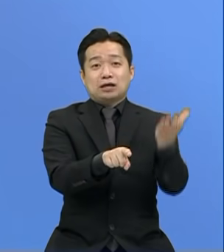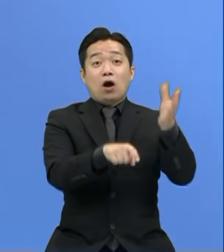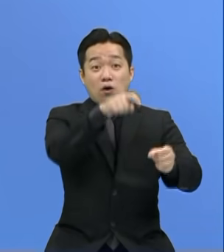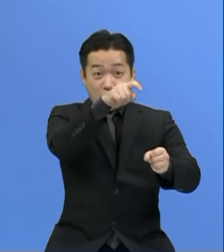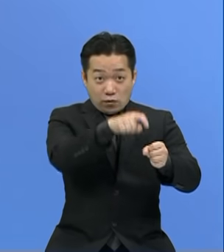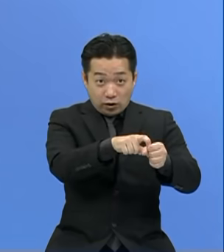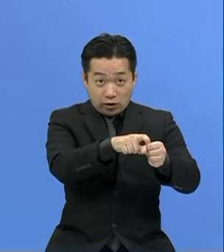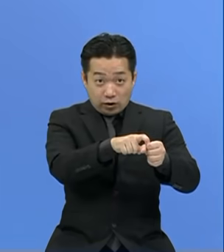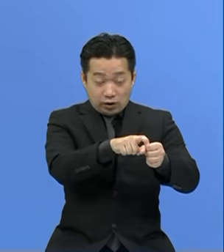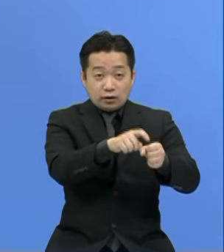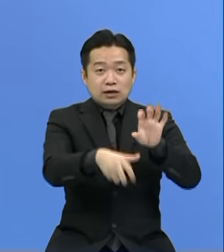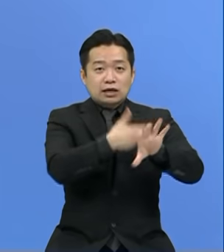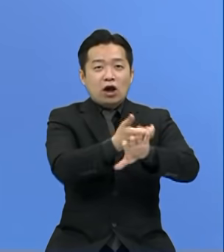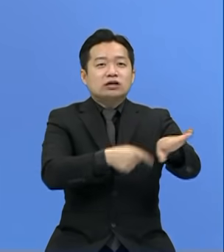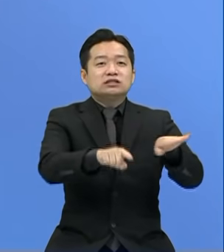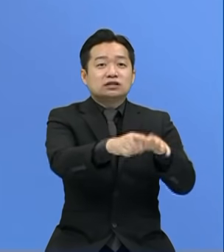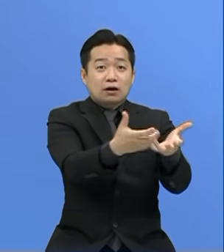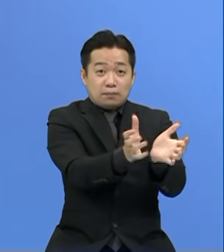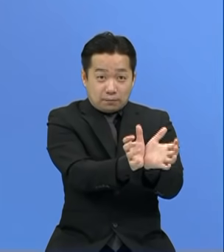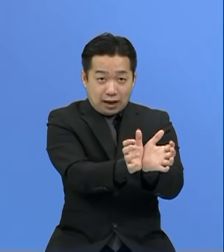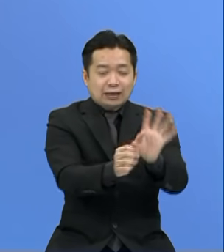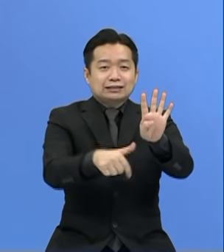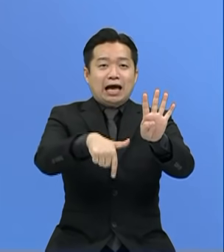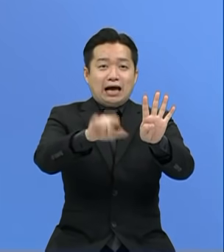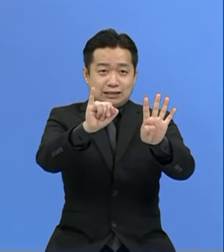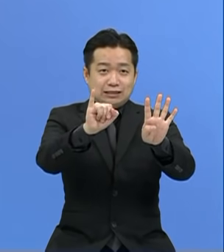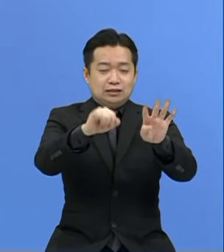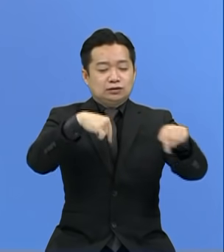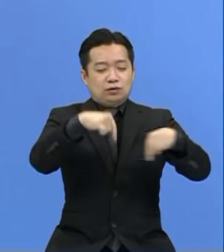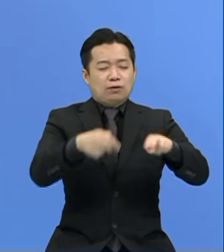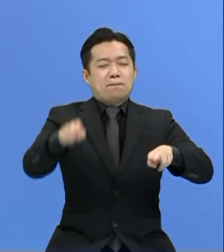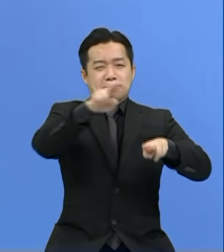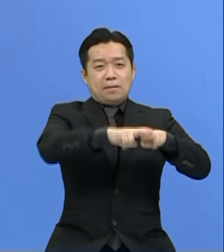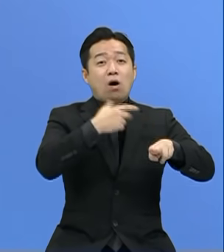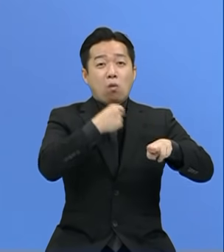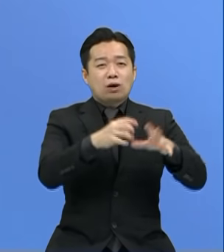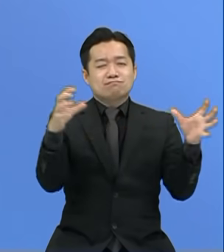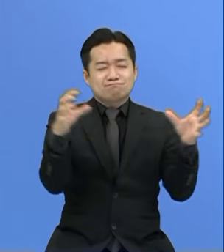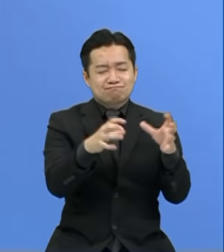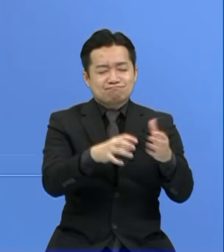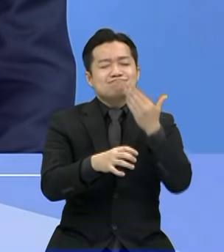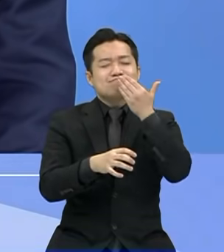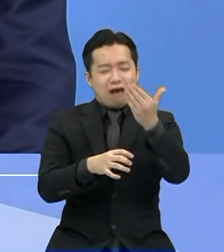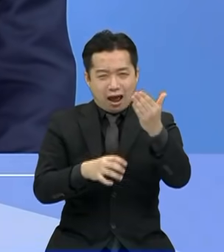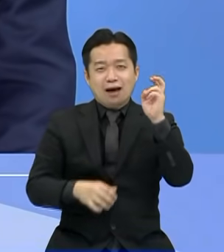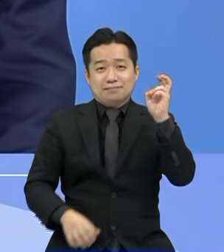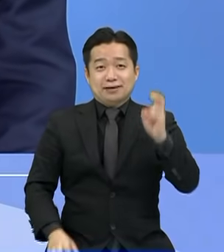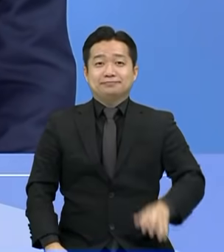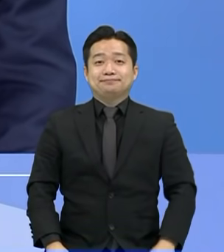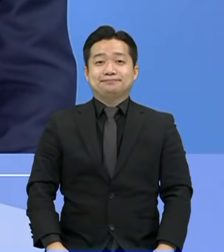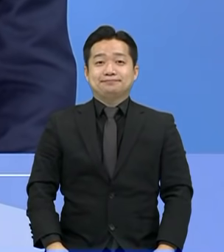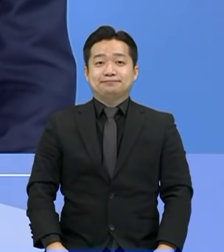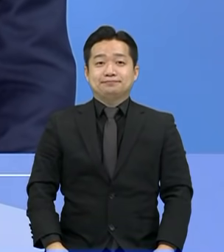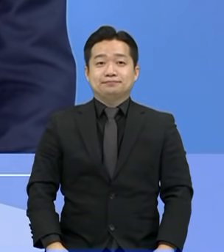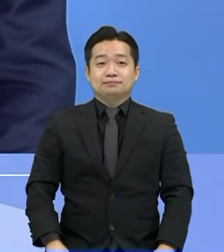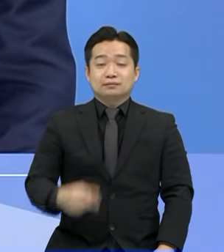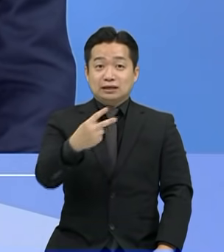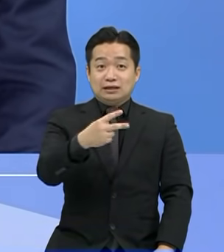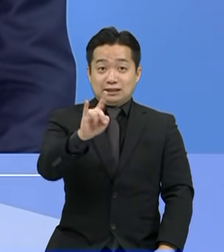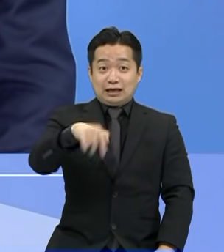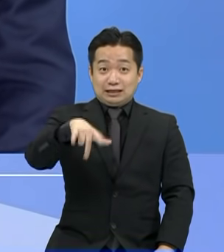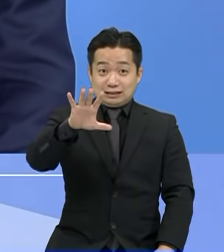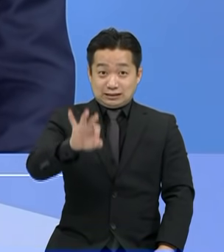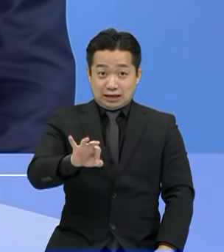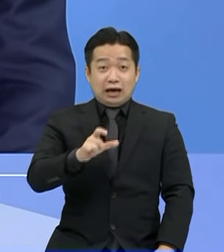개혁 진영의 사기 민주정부 재창출을 위해서 힘을 합칠 수 있다고 확신합니다. 네, 잘 알겠습니다. 대장동 의혹